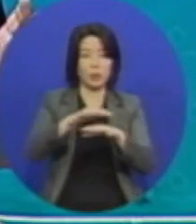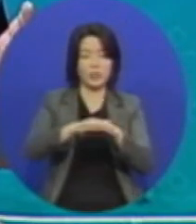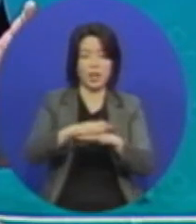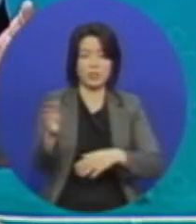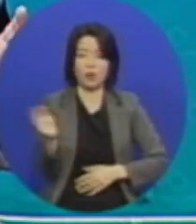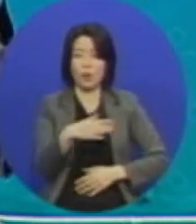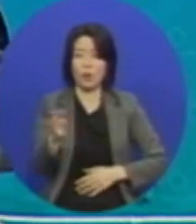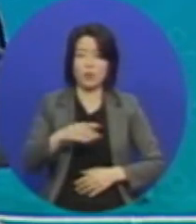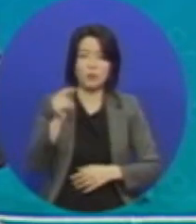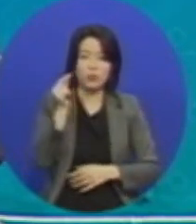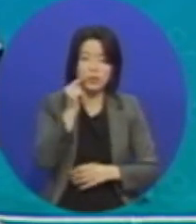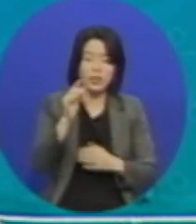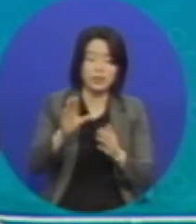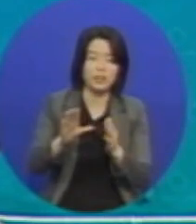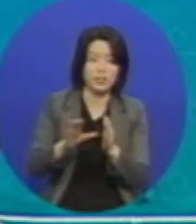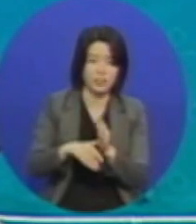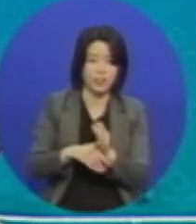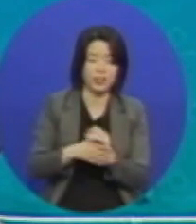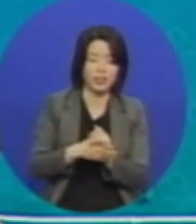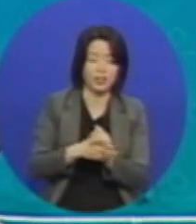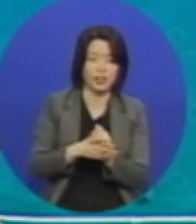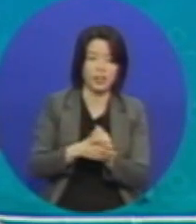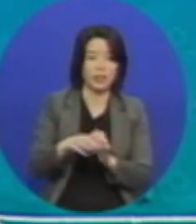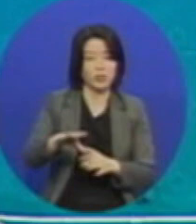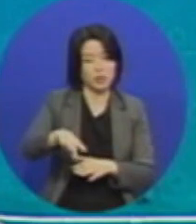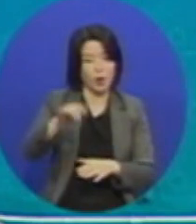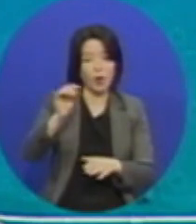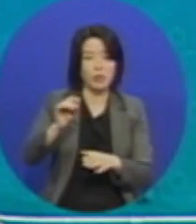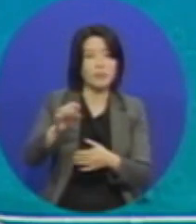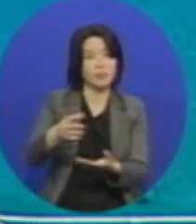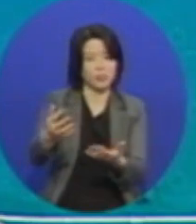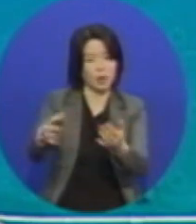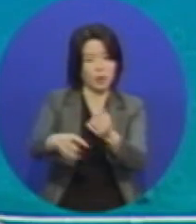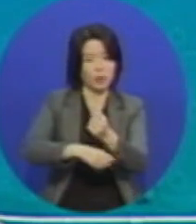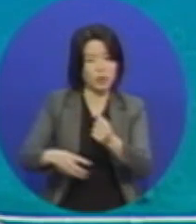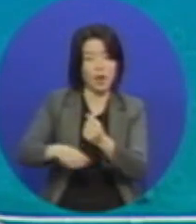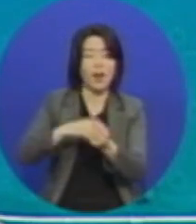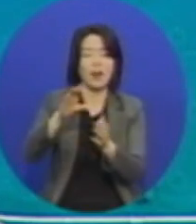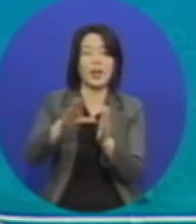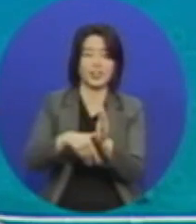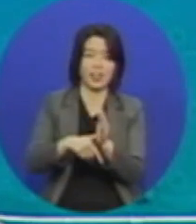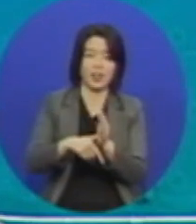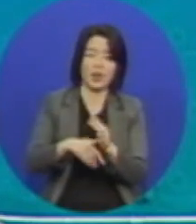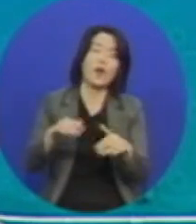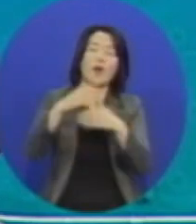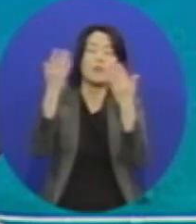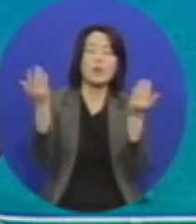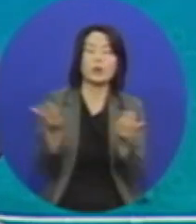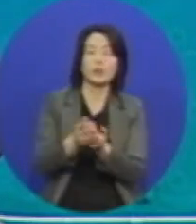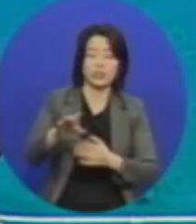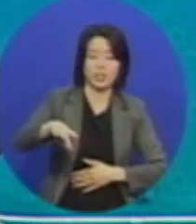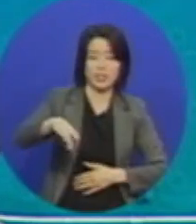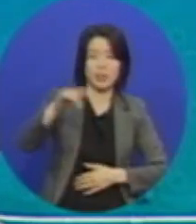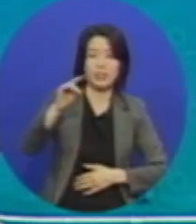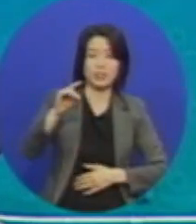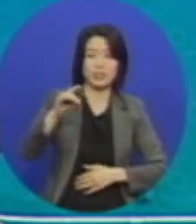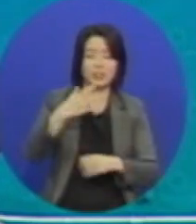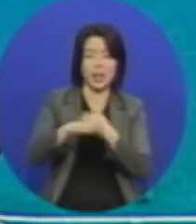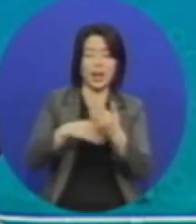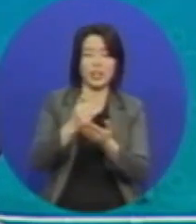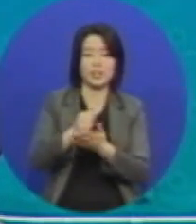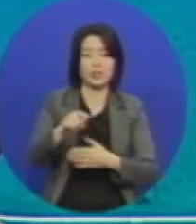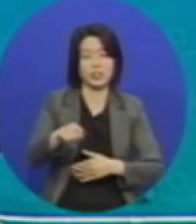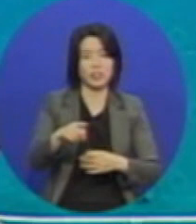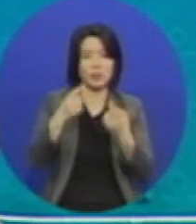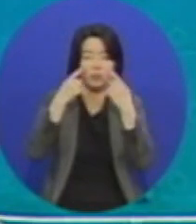어쨌다 가 농사짓고 첫 수확을 거둘 때 진짜 모든 것의 첫 것은 하나님의 것이라는 분명한 마음이